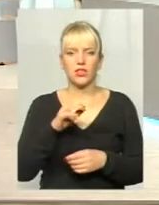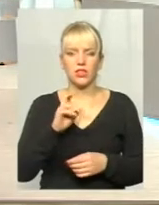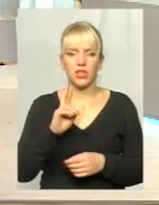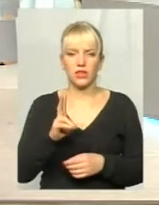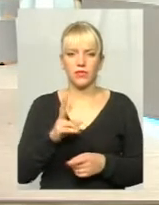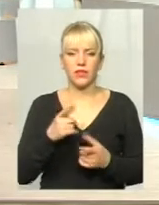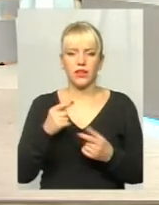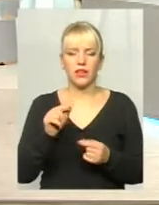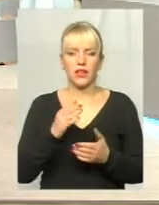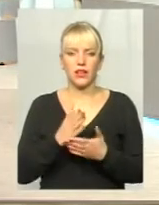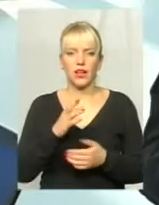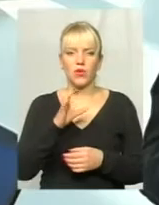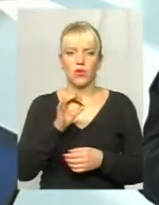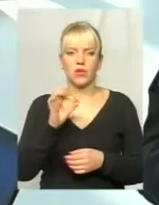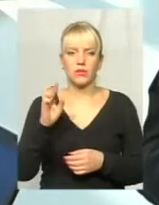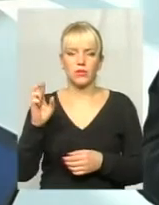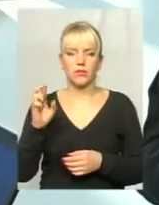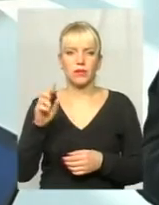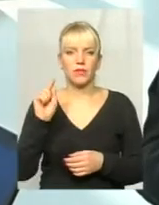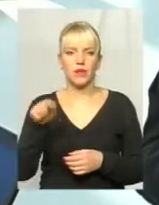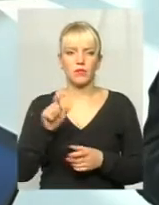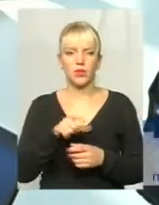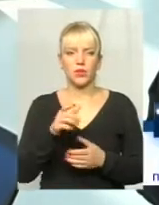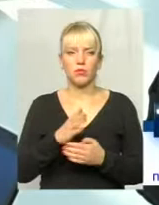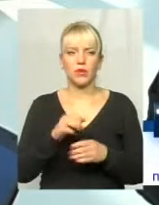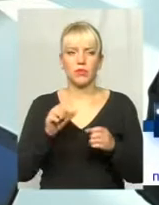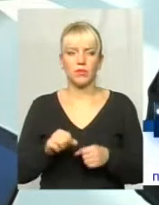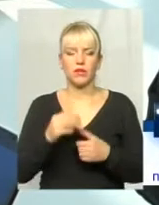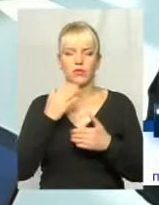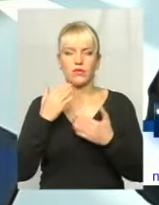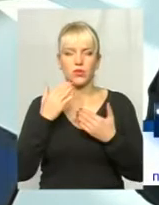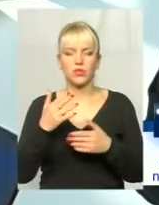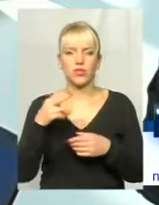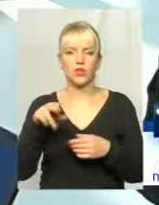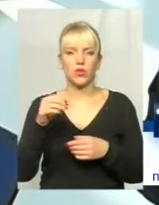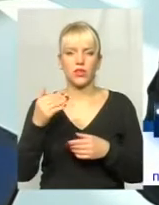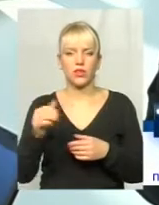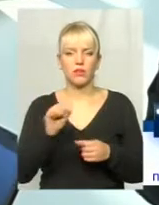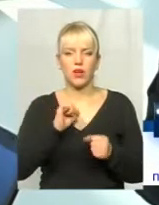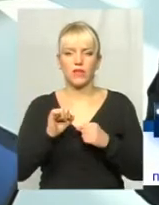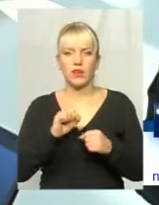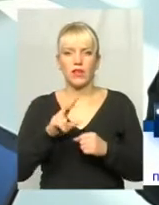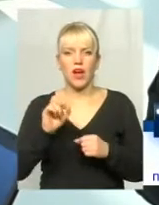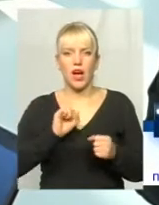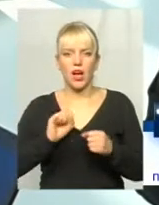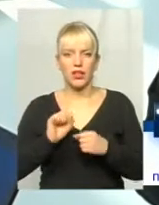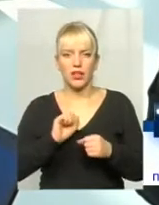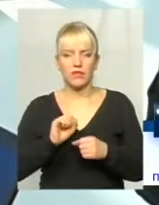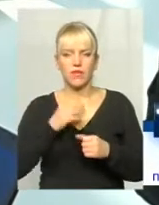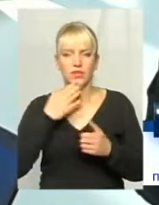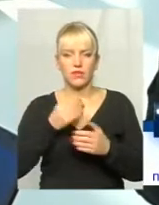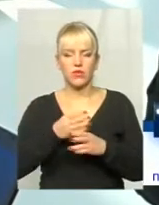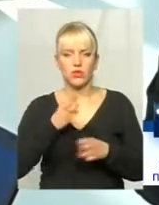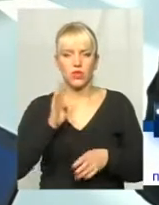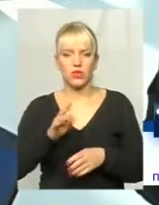контора, там, де є ОСББ, люди мають право звернутися до їхніх керівників, а керівники, в свою чергу,